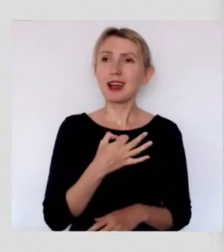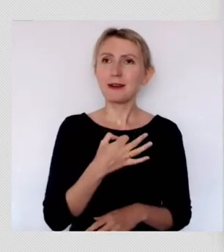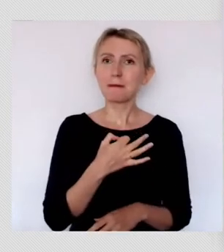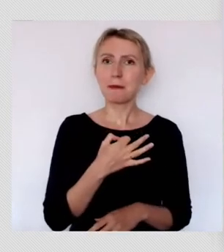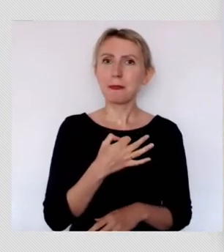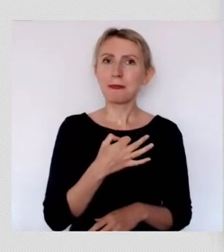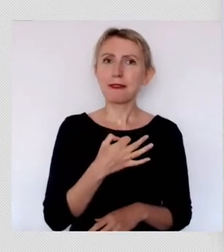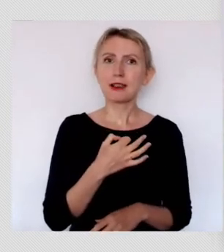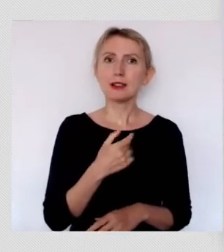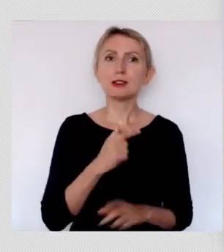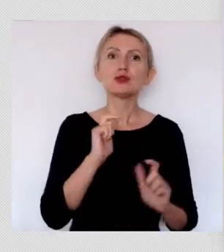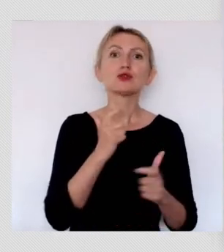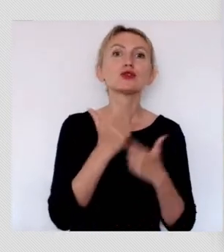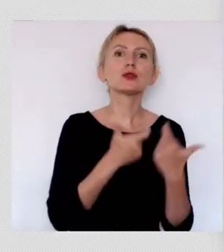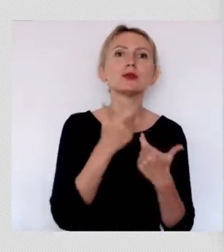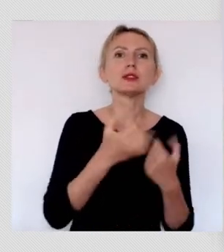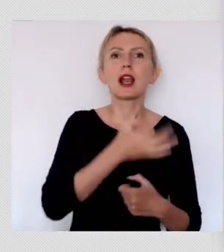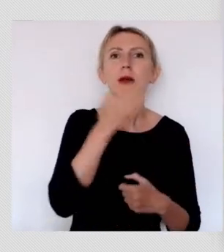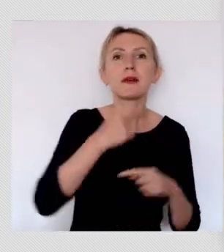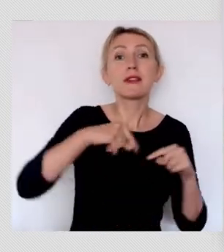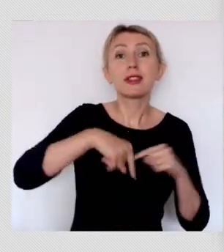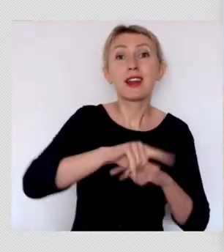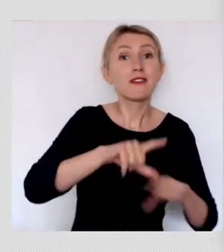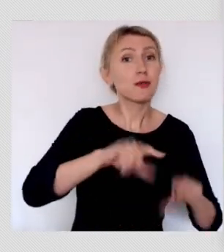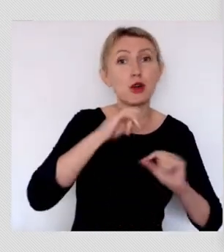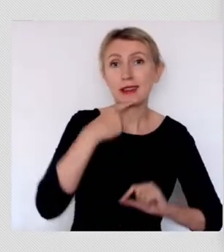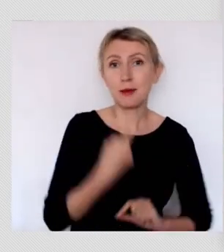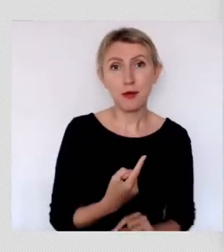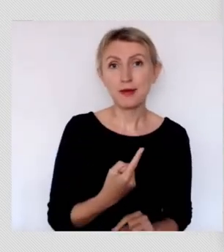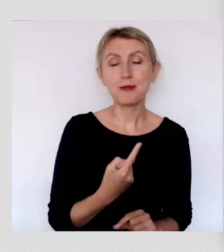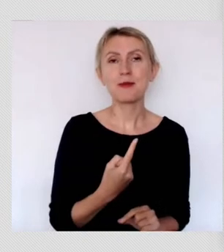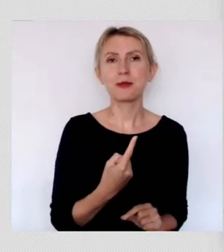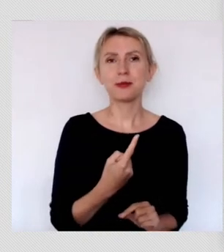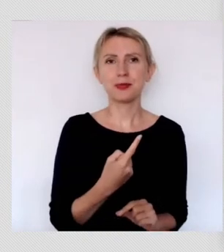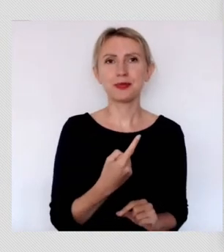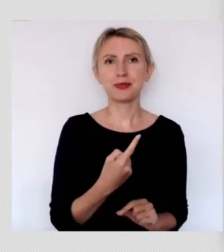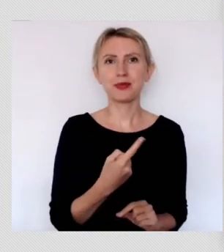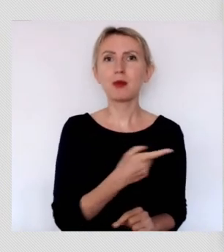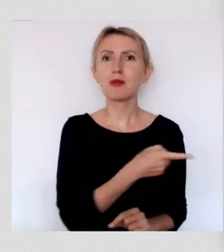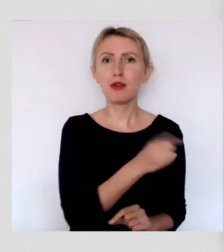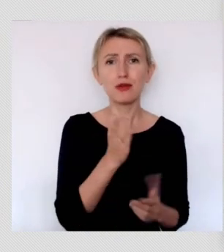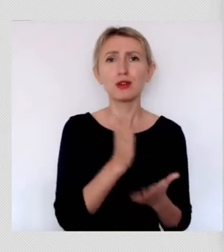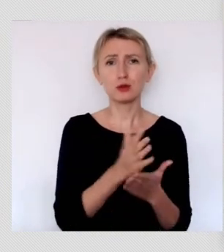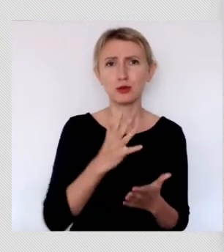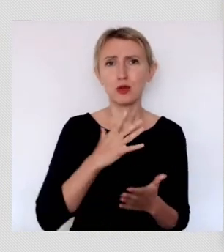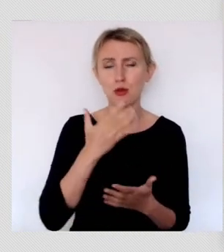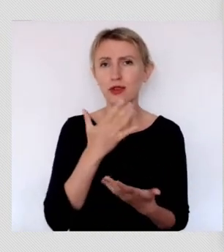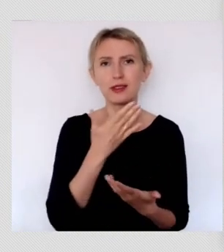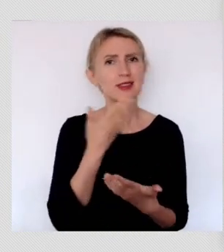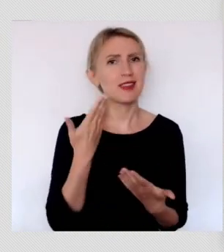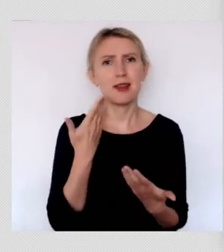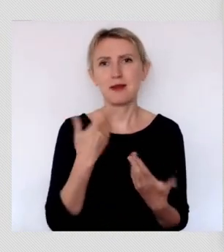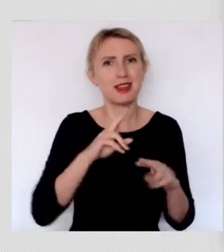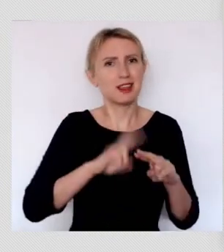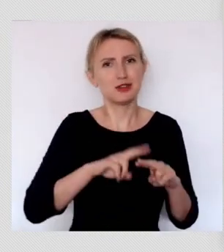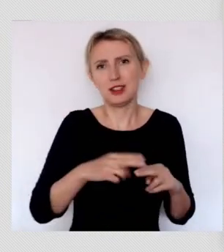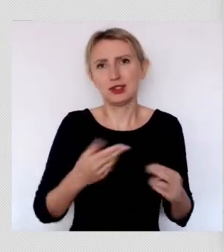co zrobić, żeby było lepiej w najbliższych wyborach, bo jak już tutaj Państwo mówili, nie ma ku temu instrumentów,